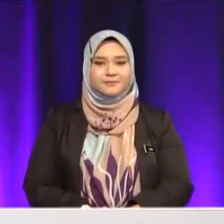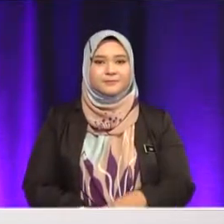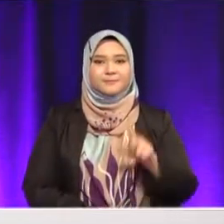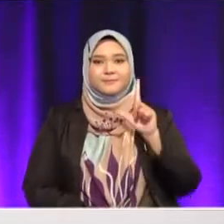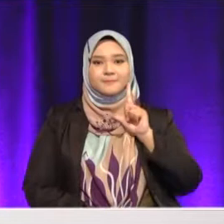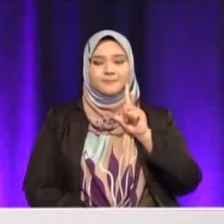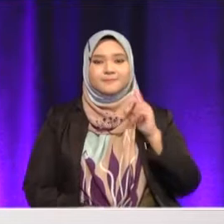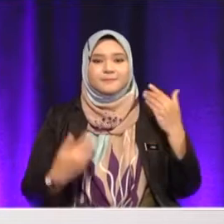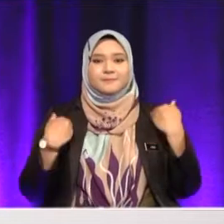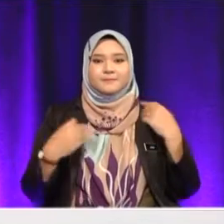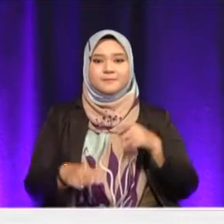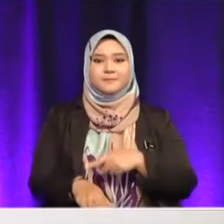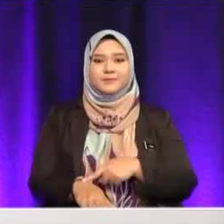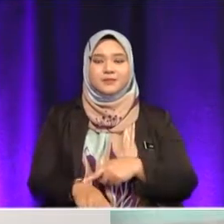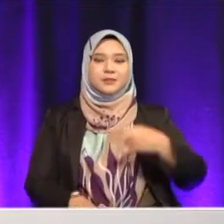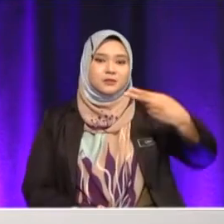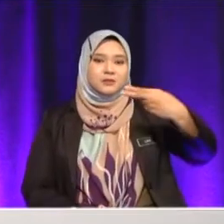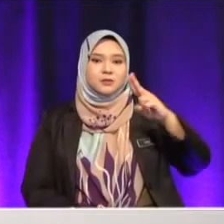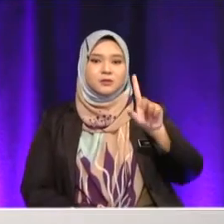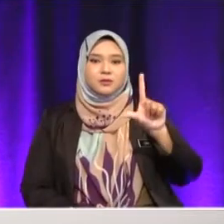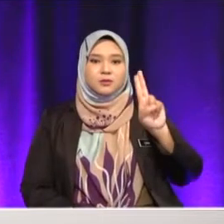terletak di Hulu